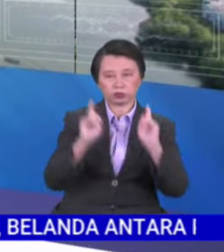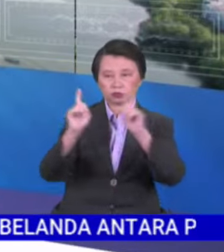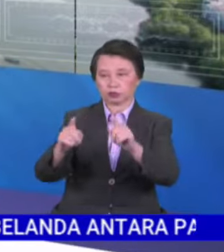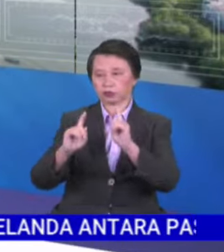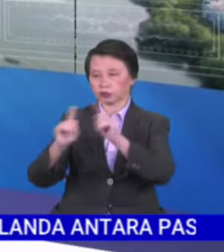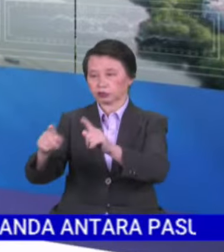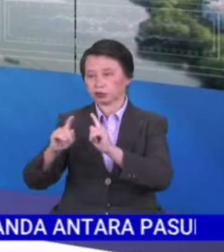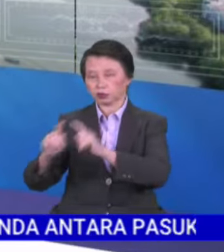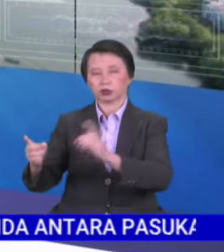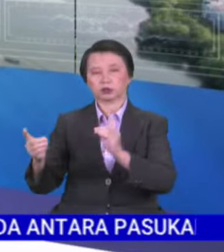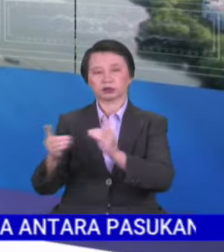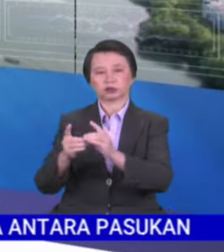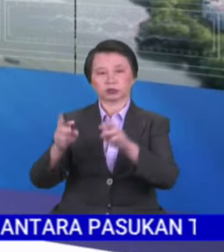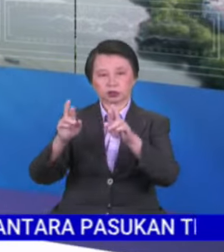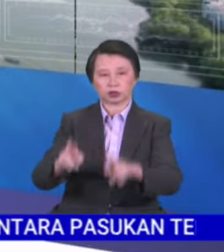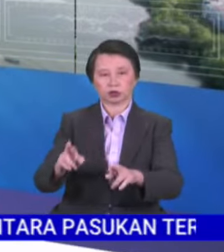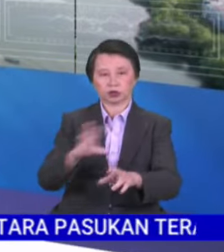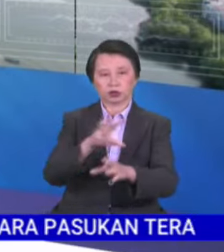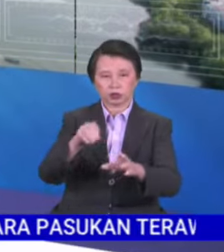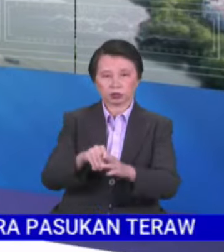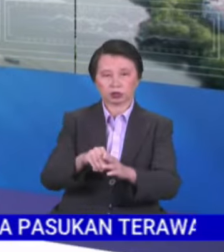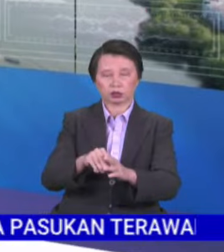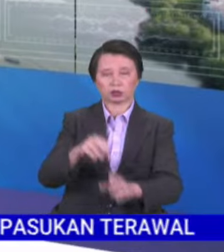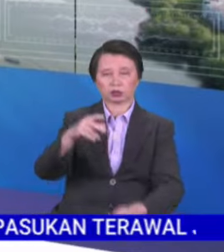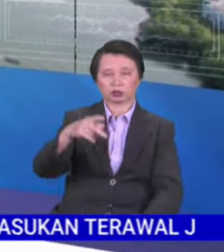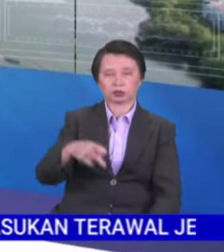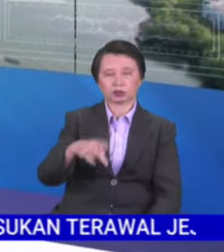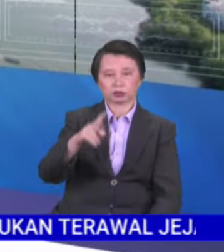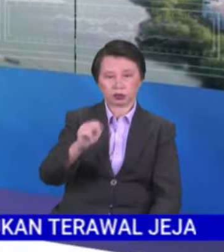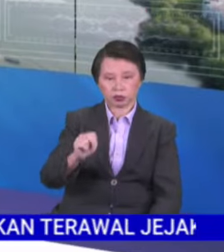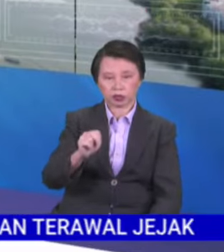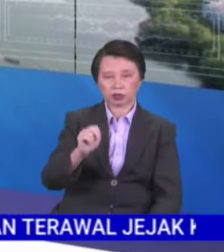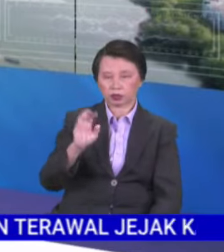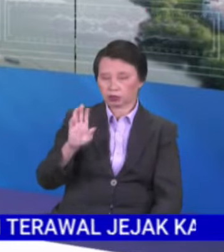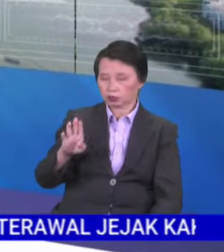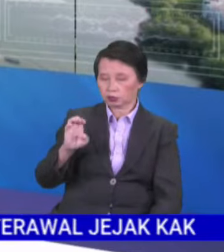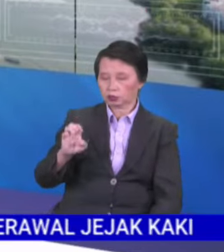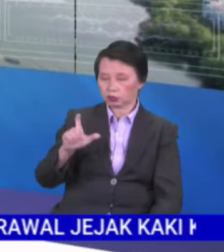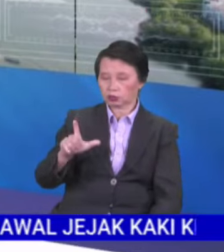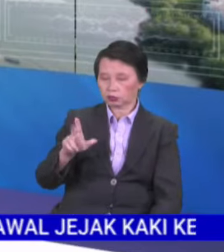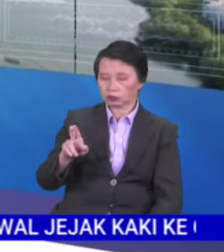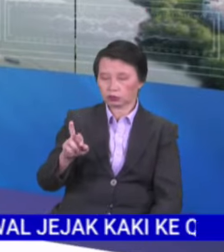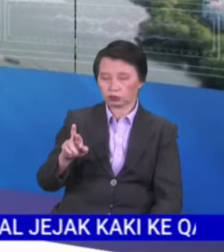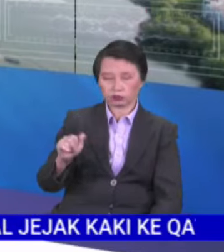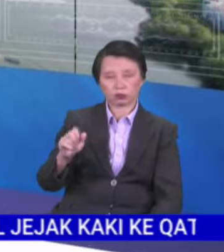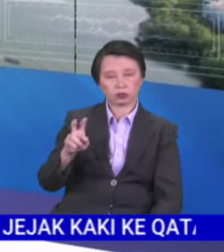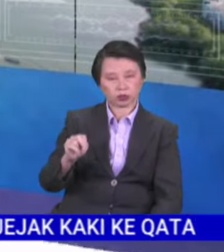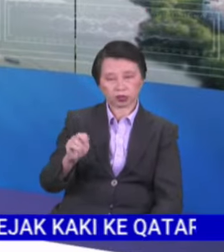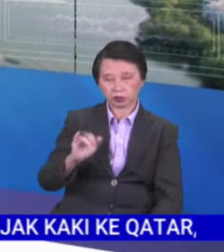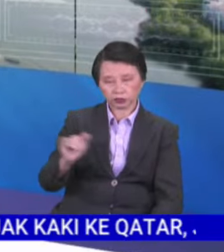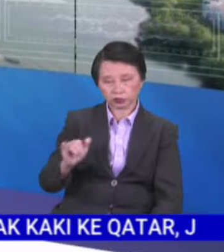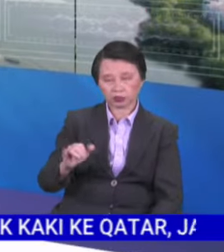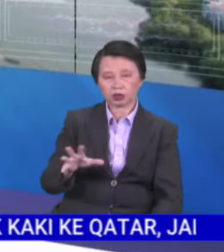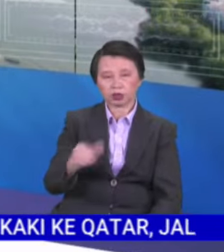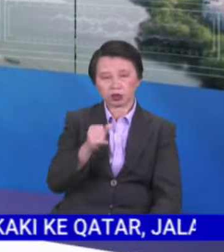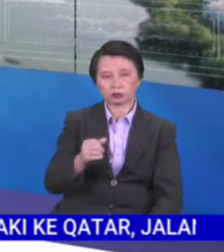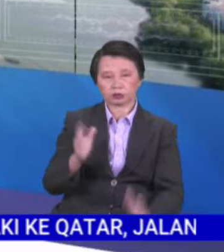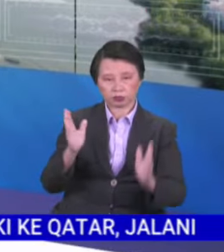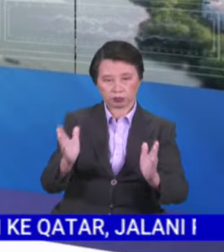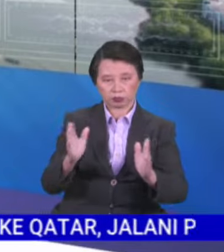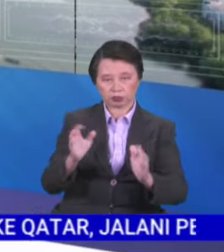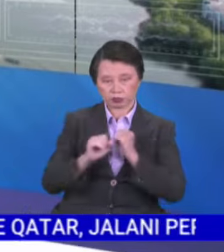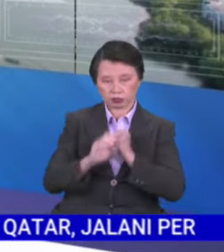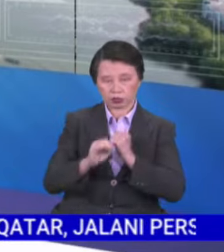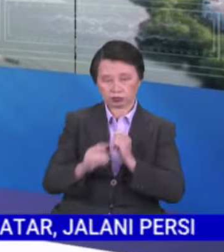setempat. Tidak ketinggalan calon Perikatan Nasional Parlimen Beluran, Datuk Seri Dr. Ronald Kiandi yang memanfaatkan tempoh